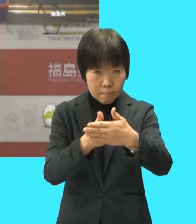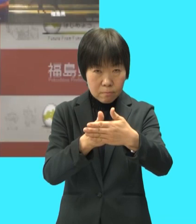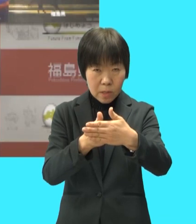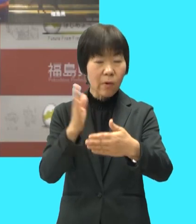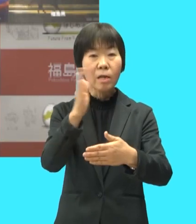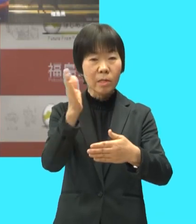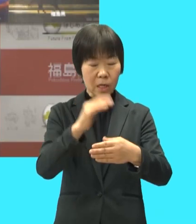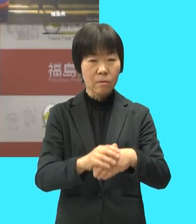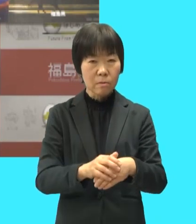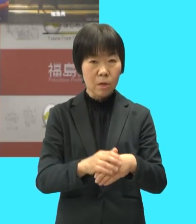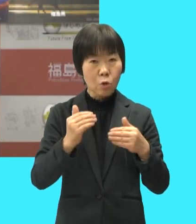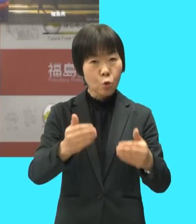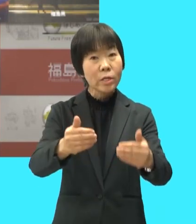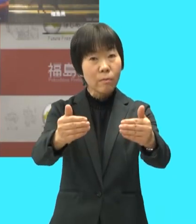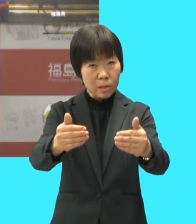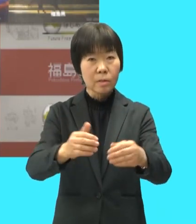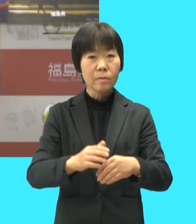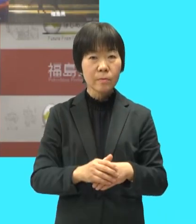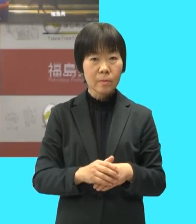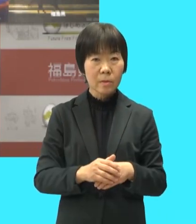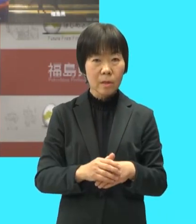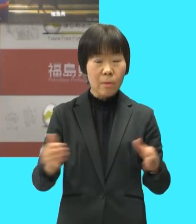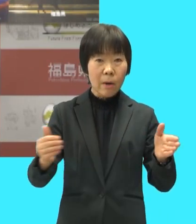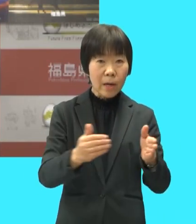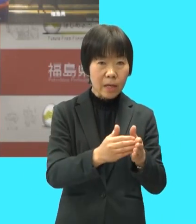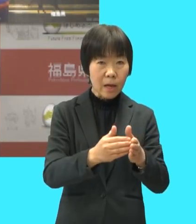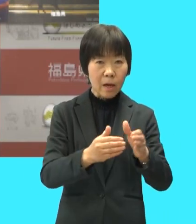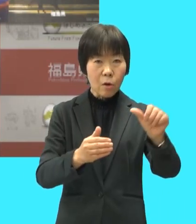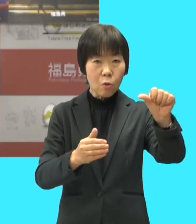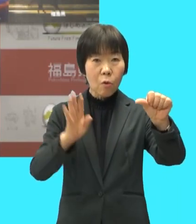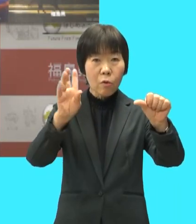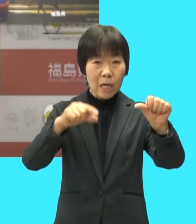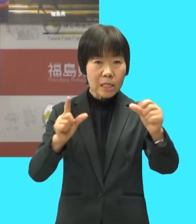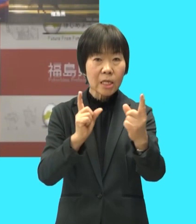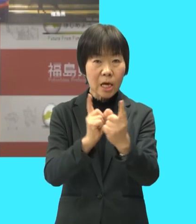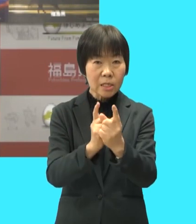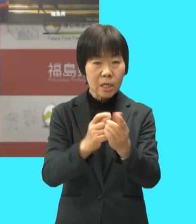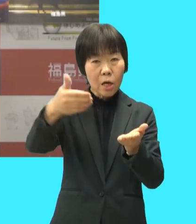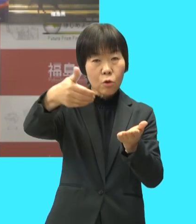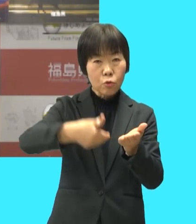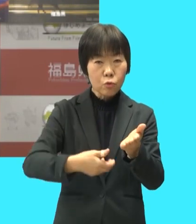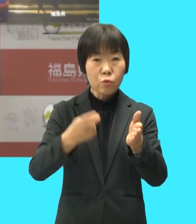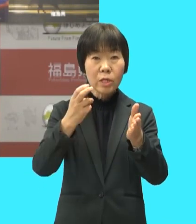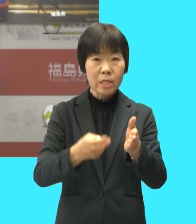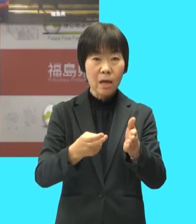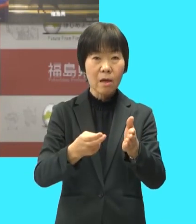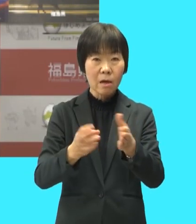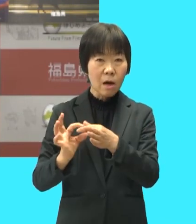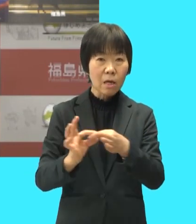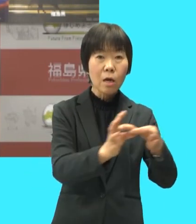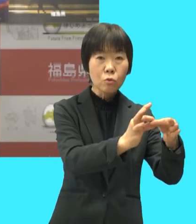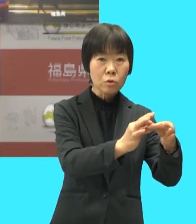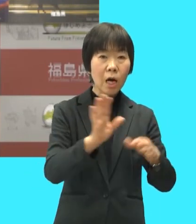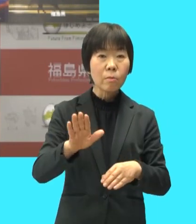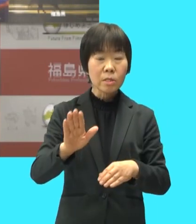なく前に動き出しています。これまで5県に対してこの輸入規制、こういったものが継続され